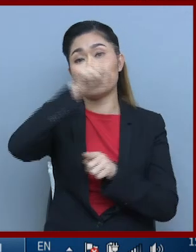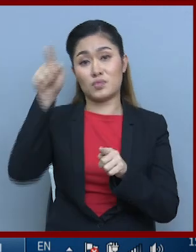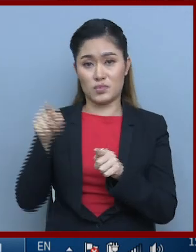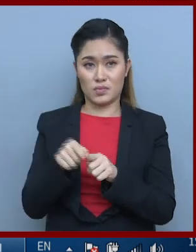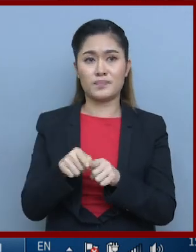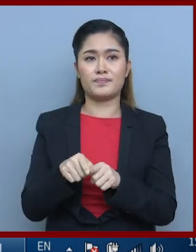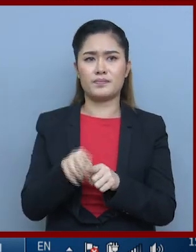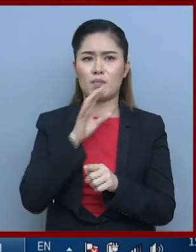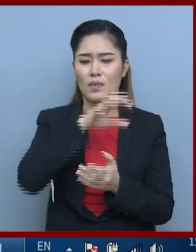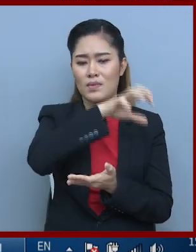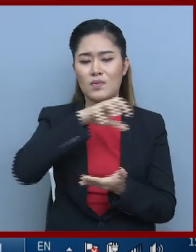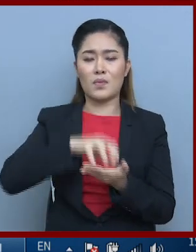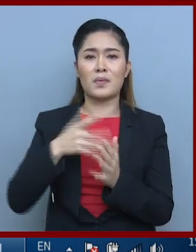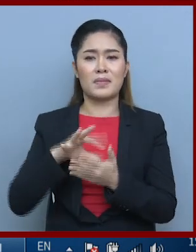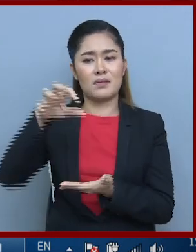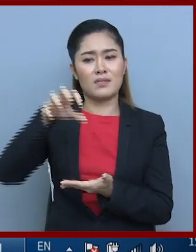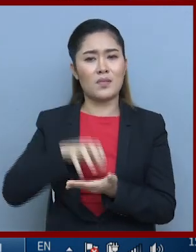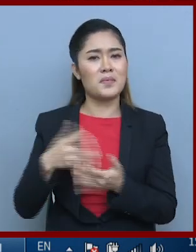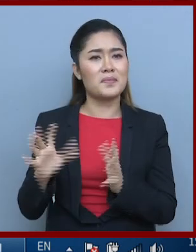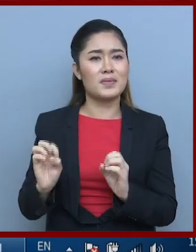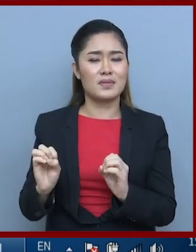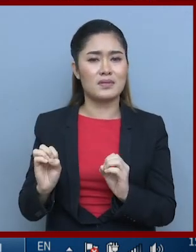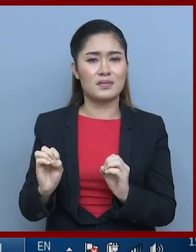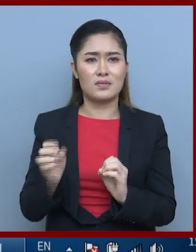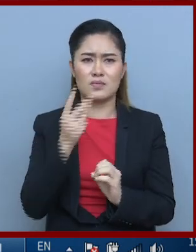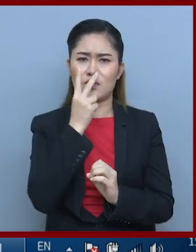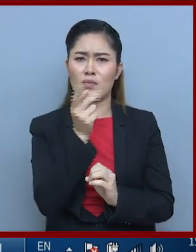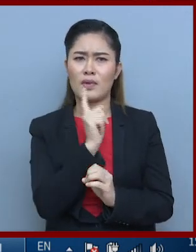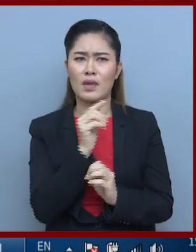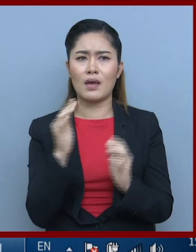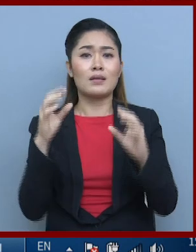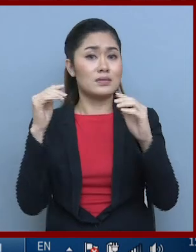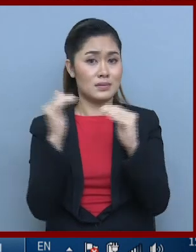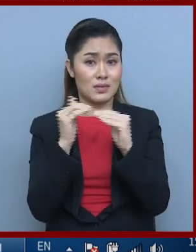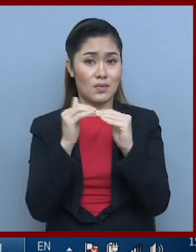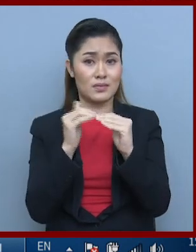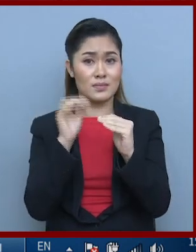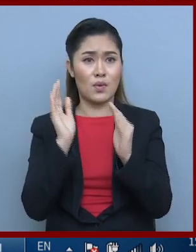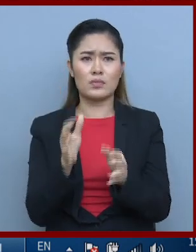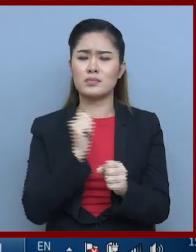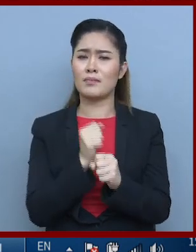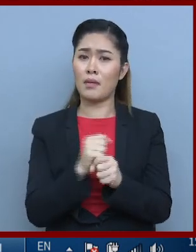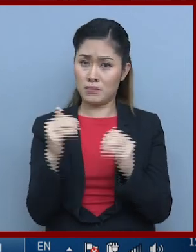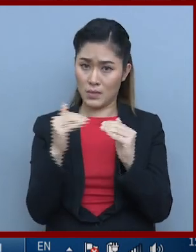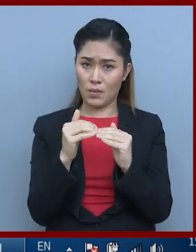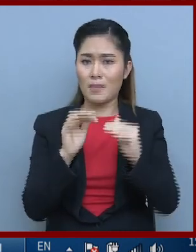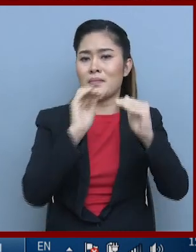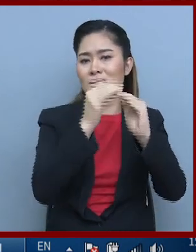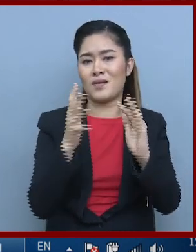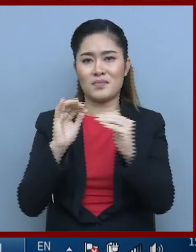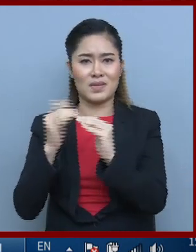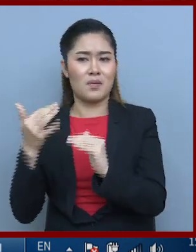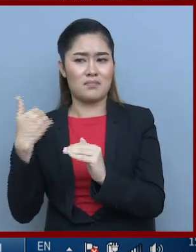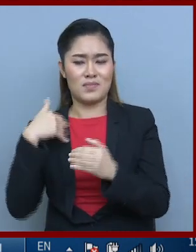ถ้าเราไม่ได้ลอกกันมานี่ไม่ได้ก๊อปกันมาดูยังไงมันก็เป็นยังไงขนาดเท่ากันไหมครับแต่ละคนที่ทําไม่เท่า